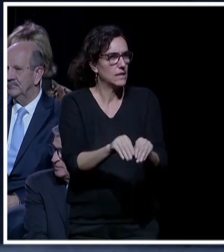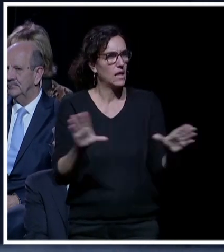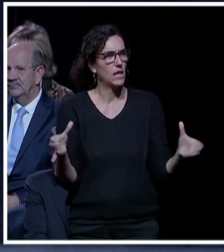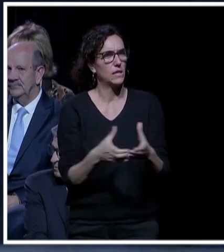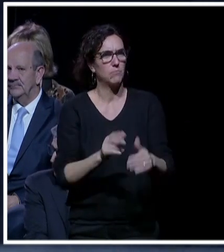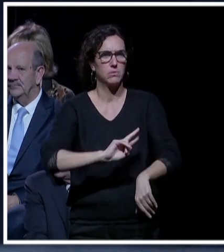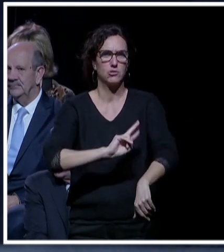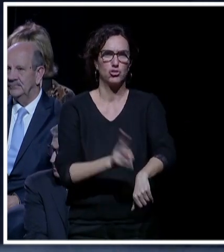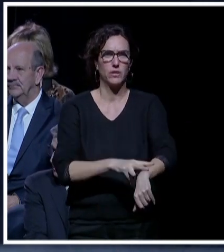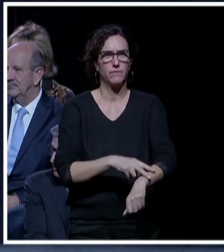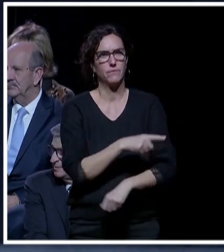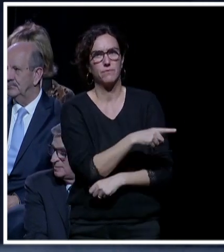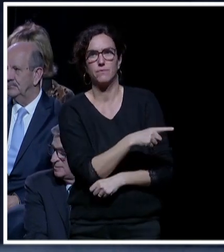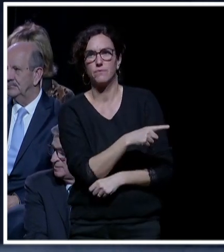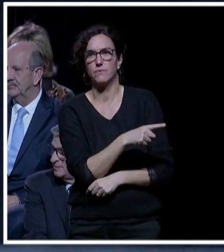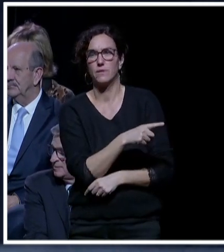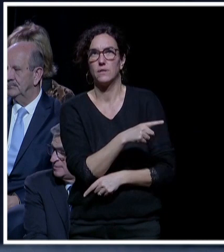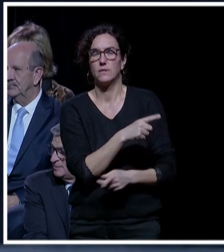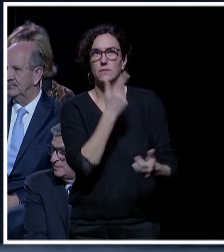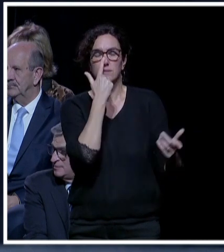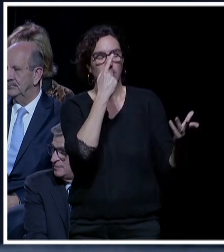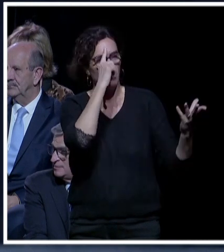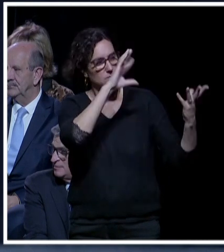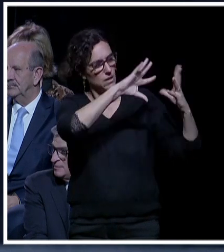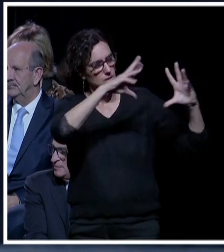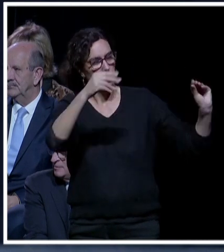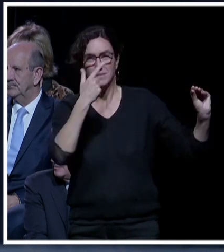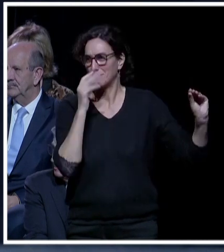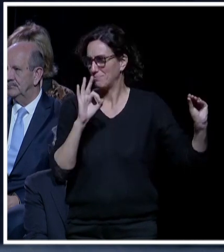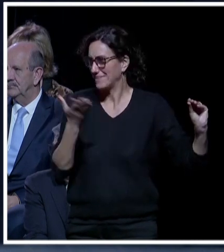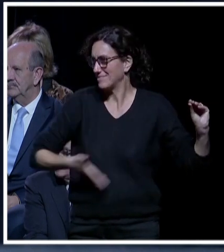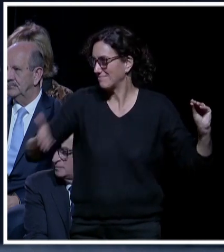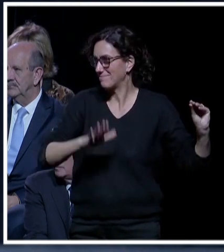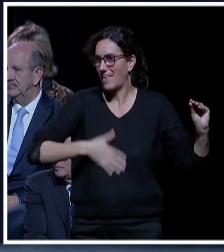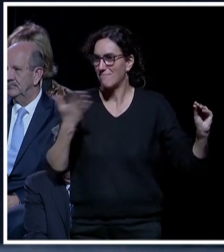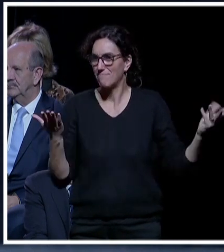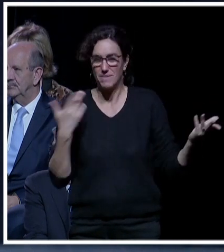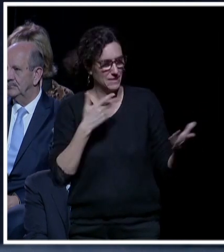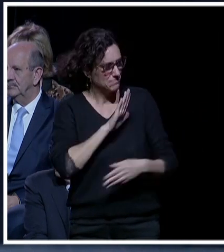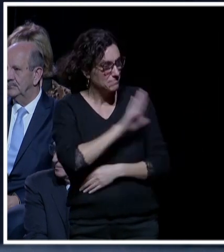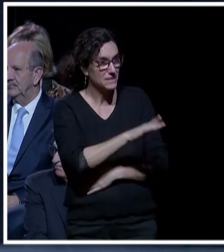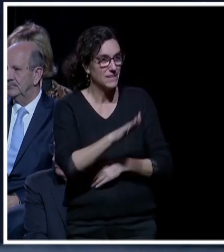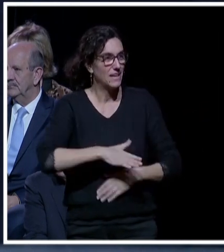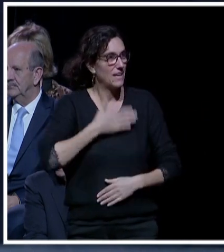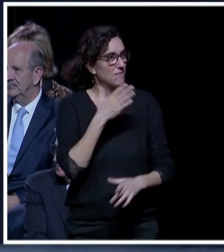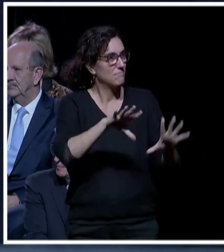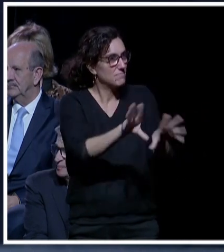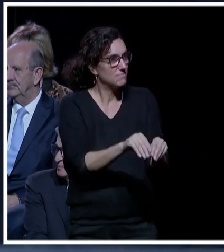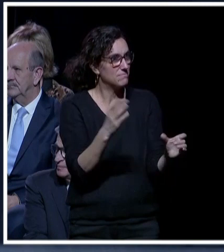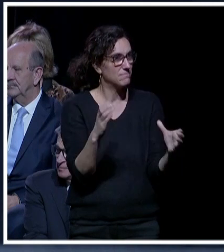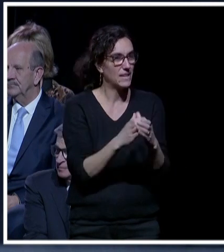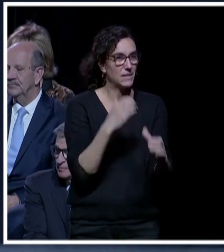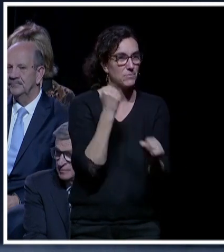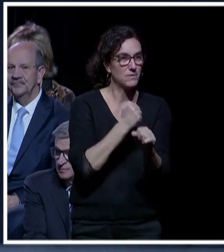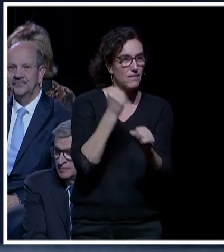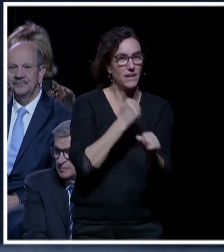fait dans l'esprit de ce que nous aimons, c'est-à-dire quelqu'un qui aime travailler en équipe. Et c'est ce qui me tient à cœur et c'est ce qui